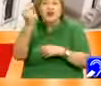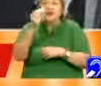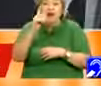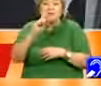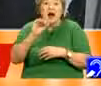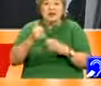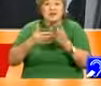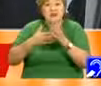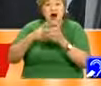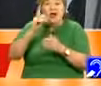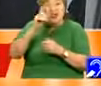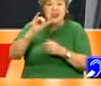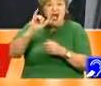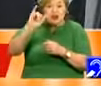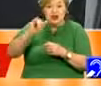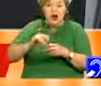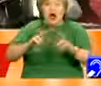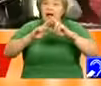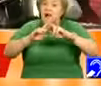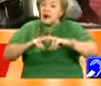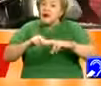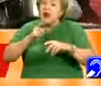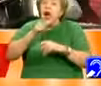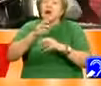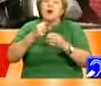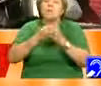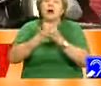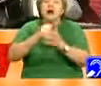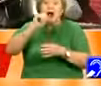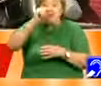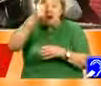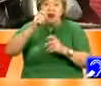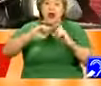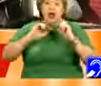Iași. Racla va rămâne spre închinare până mâine aici în curtea catedralei.